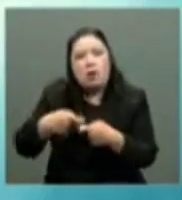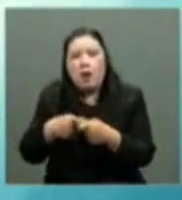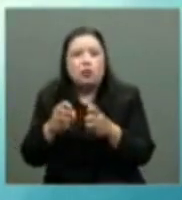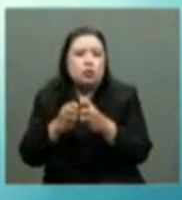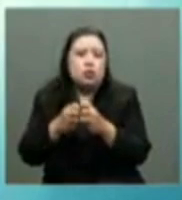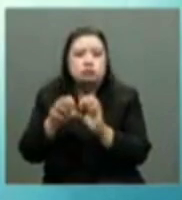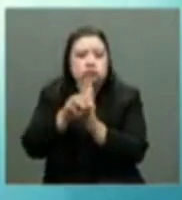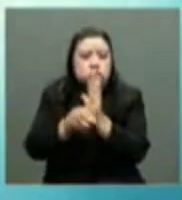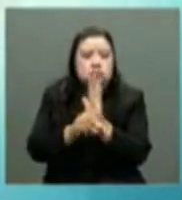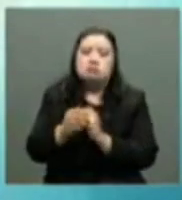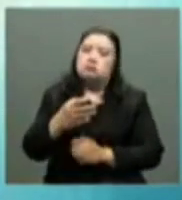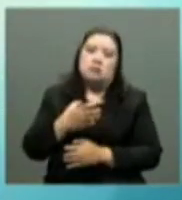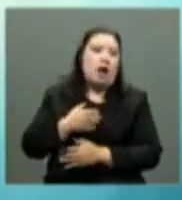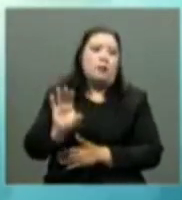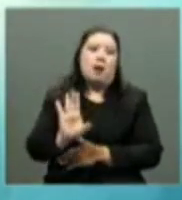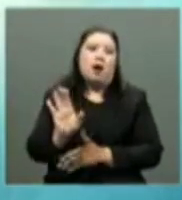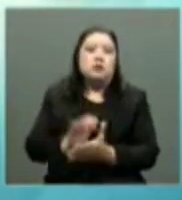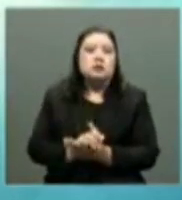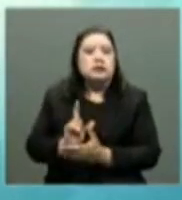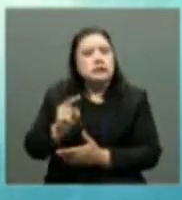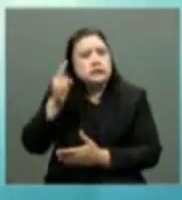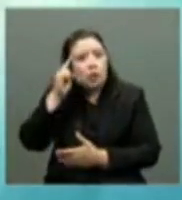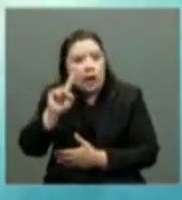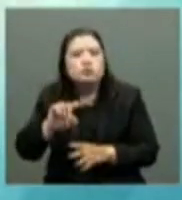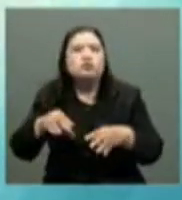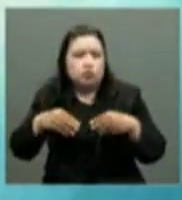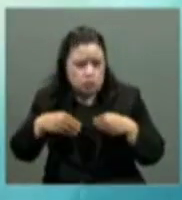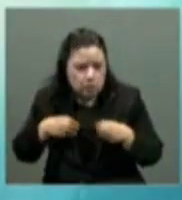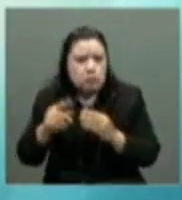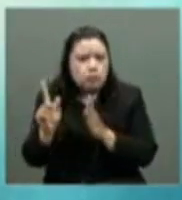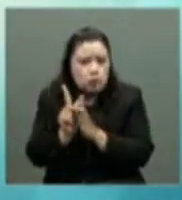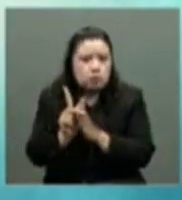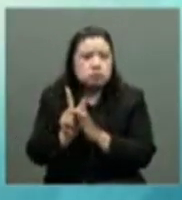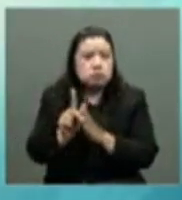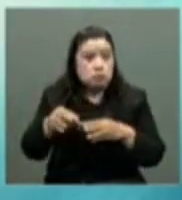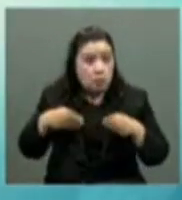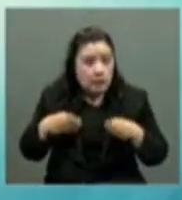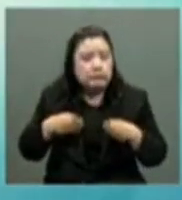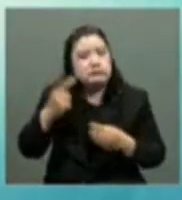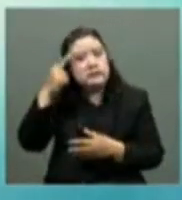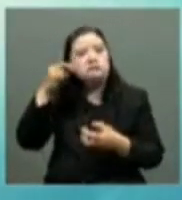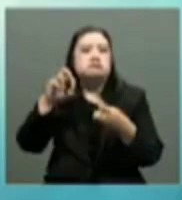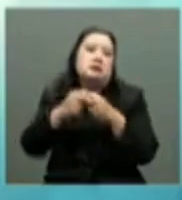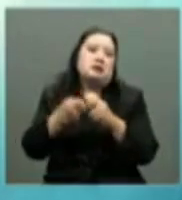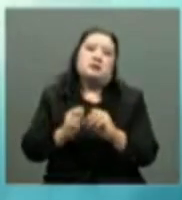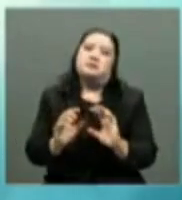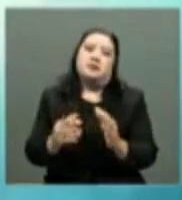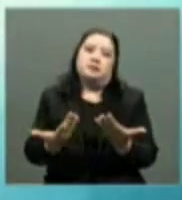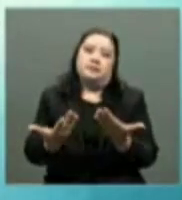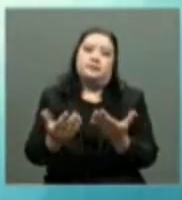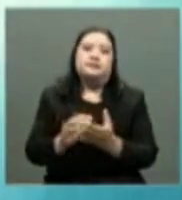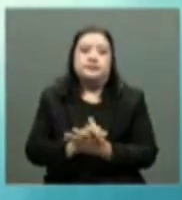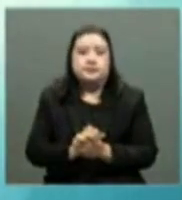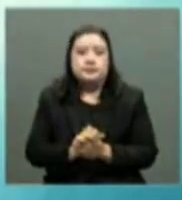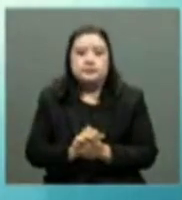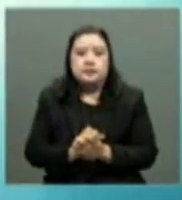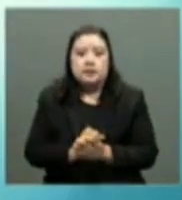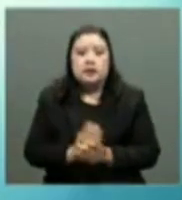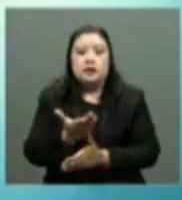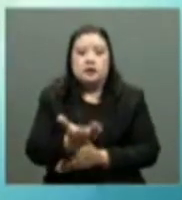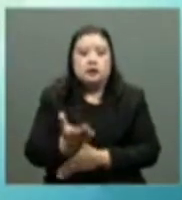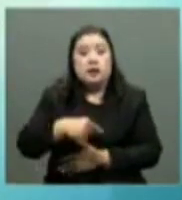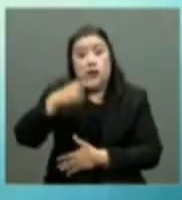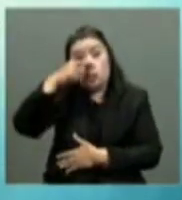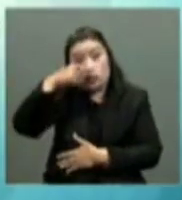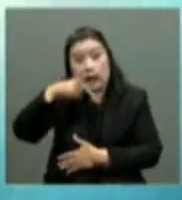ากมายนะครับอย่าให้เกิดอย่างนั้นเลยท่านก็ร่วมมือตั้งแต่ตอนแรกก็จะไม่เกิดเรื่องอย่างนี้นะครับ มาดูแผนที่ประเทศไทยที่จะดูว่าคดีไปเ